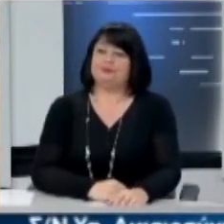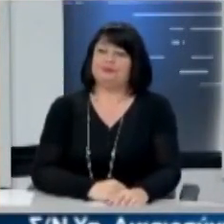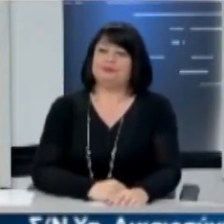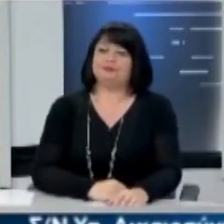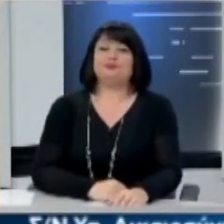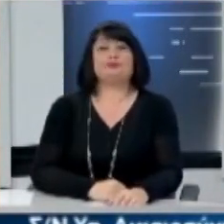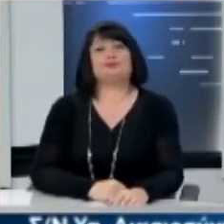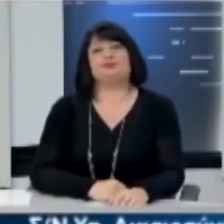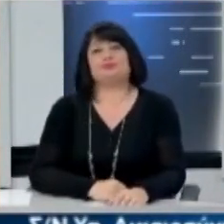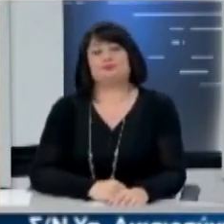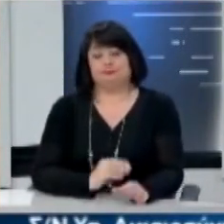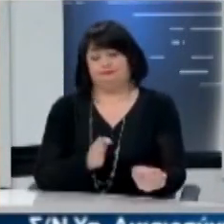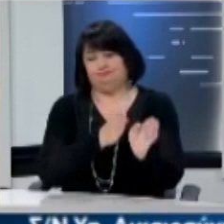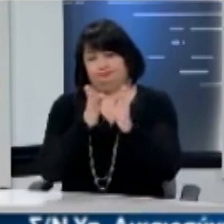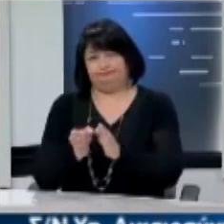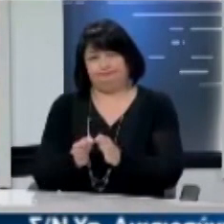Και